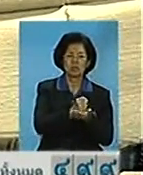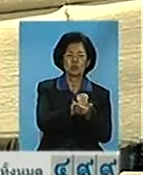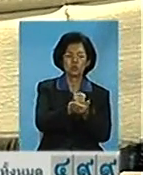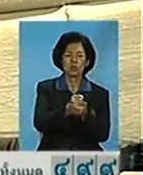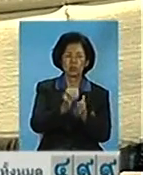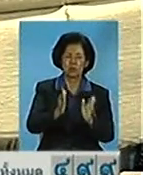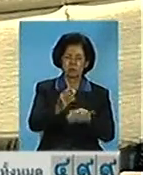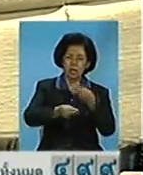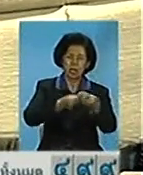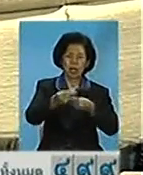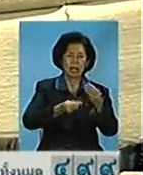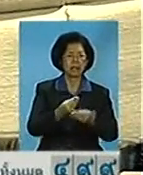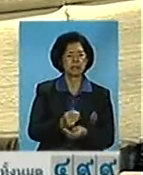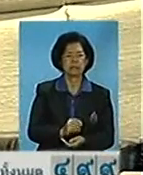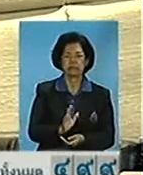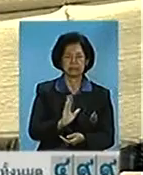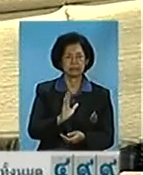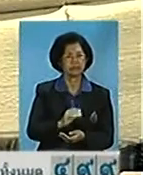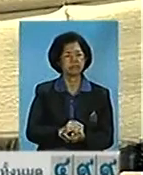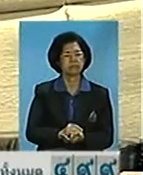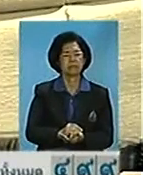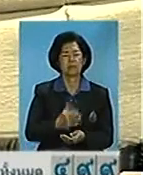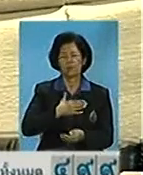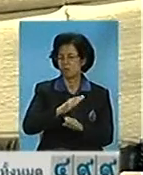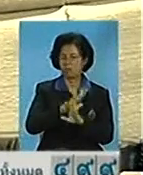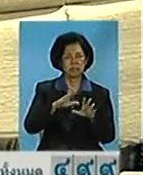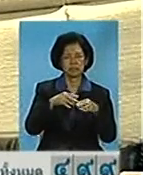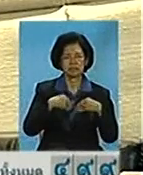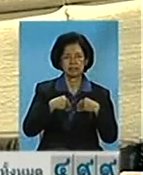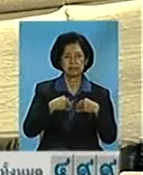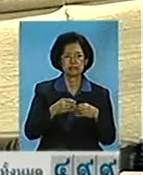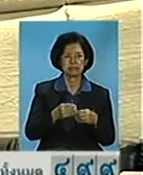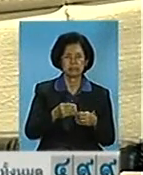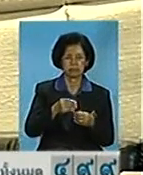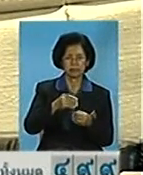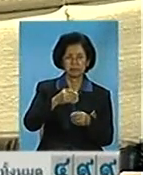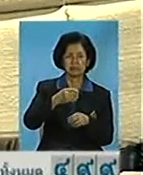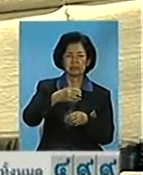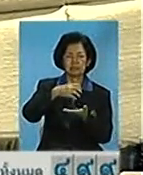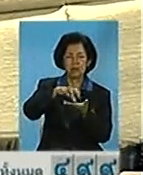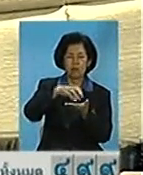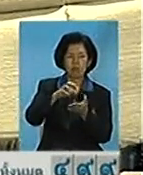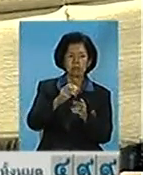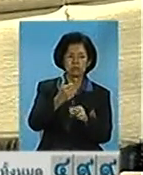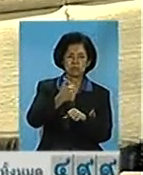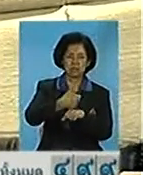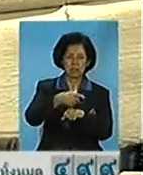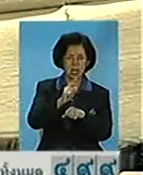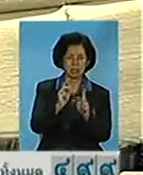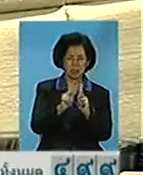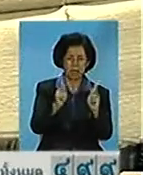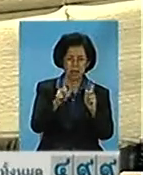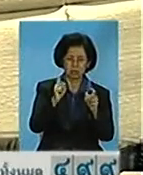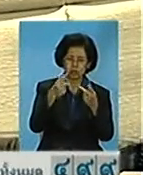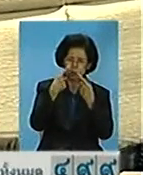านายทุนแม้แต่บาทเดียวด้วยซ้ำไปผมจึงไม่เห็นด้วยครับและกราบเรียนท่านประธานว่ากรรมาธิการต้องตอบคำถามให้ชัดเจ